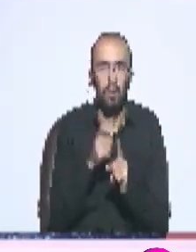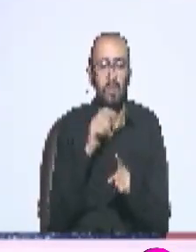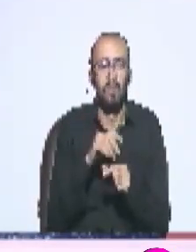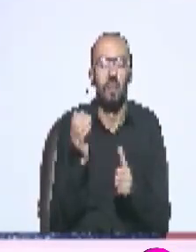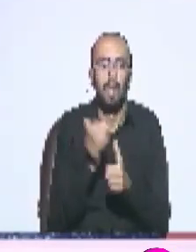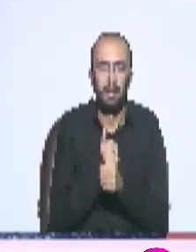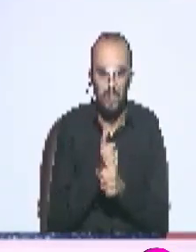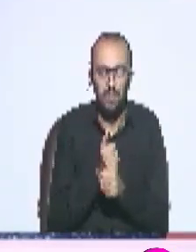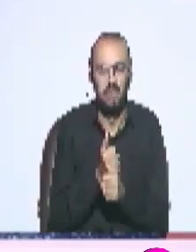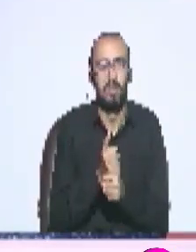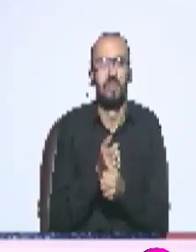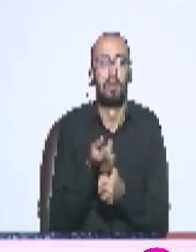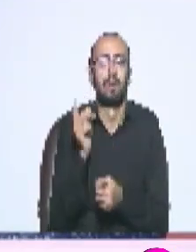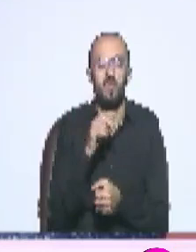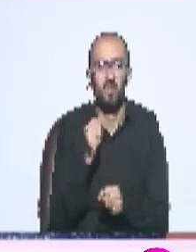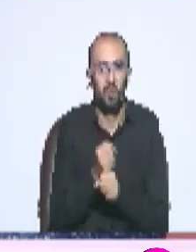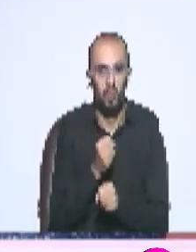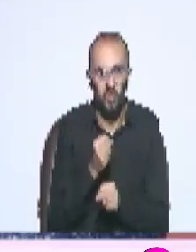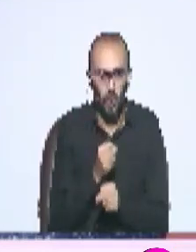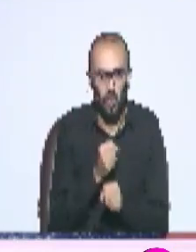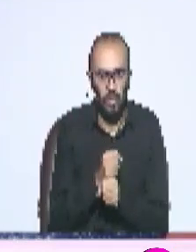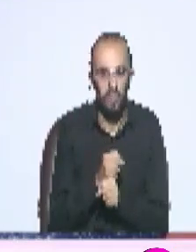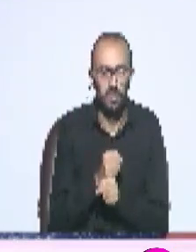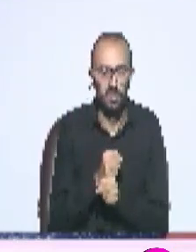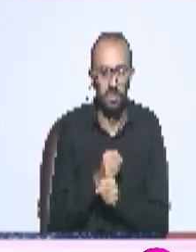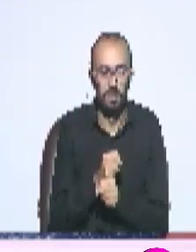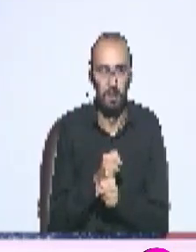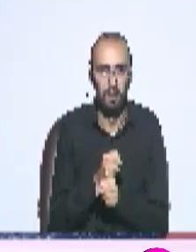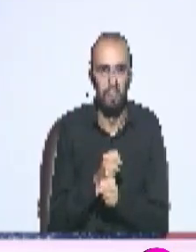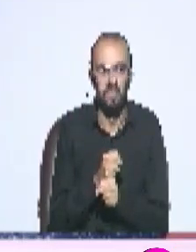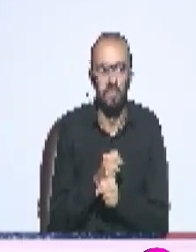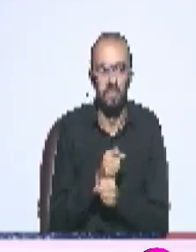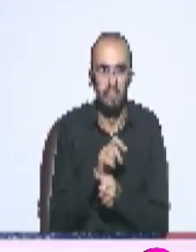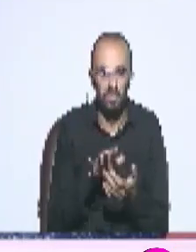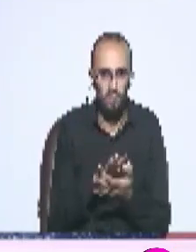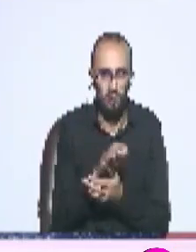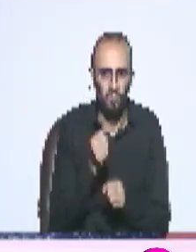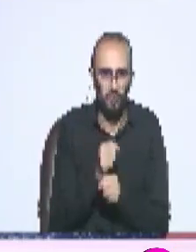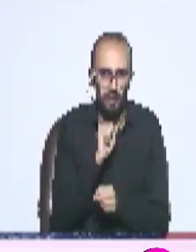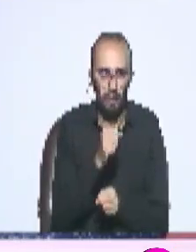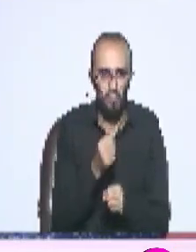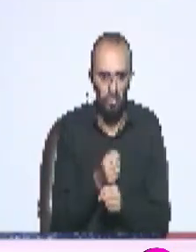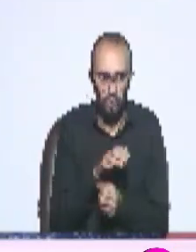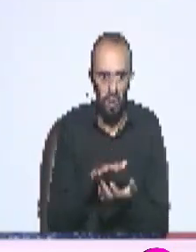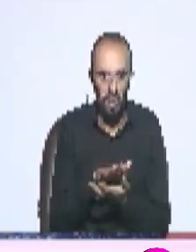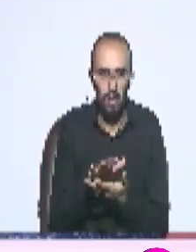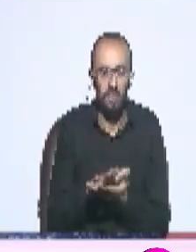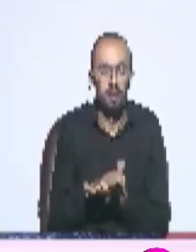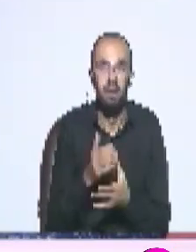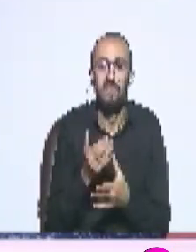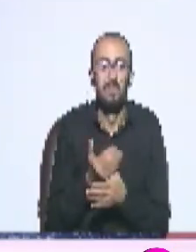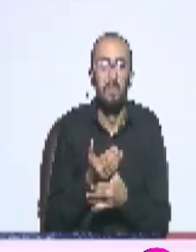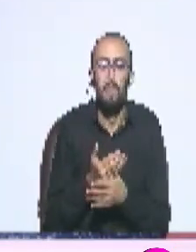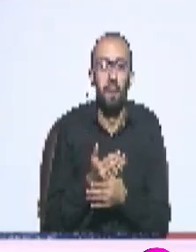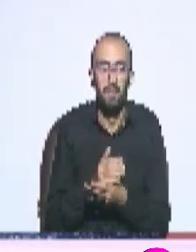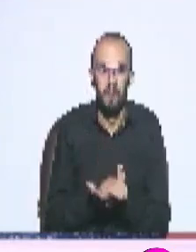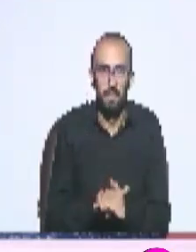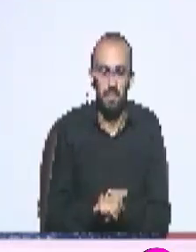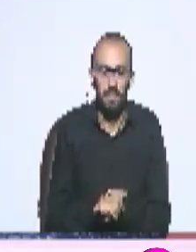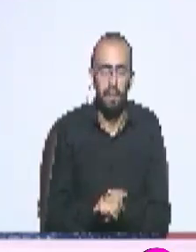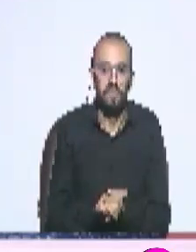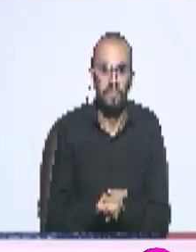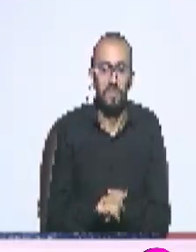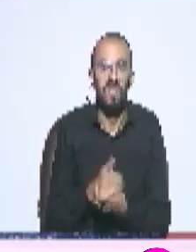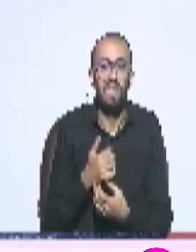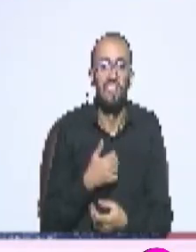وجلسات حتى بتاعه الشغل الكارير اللي عندهم مشاكل في اشغالهم بتبقى سببها ان انا نفسيتي